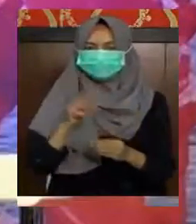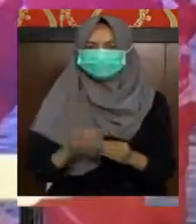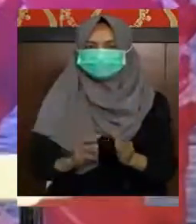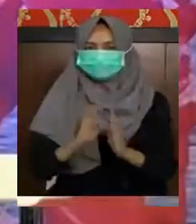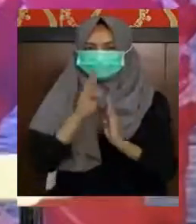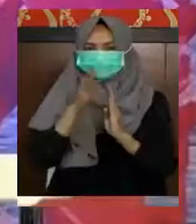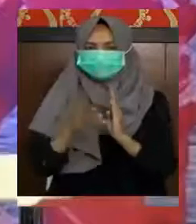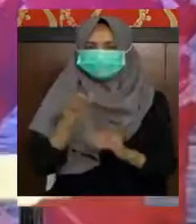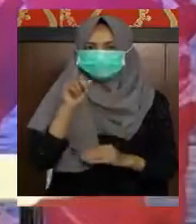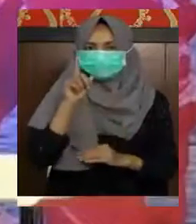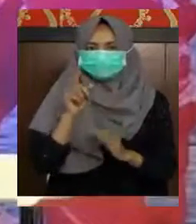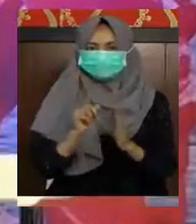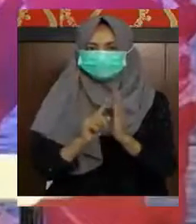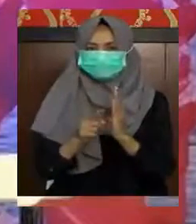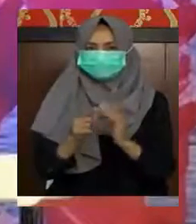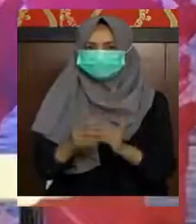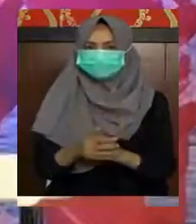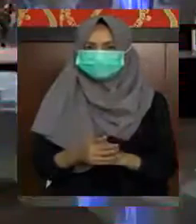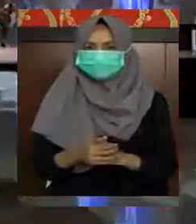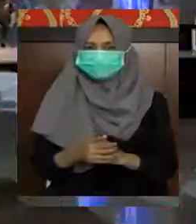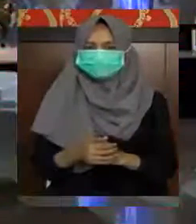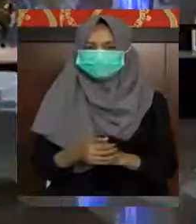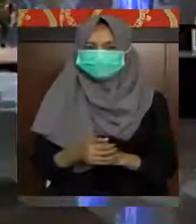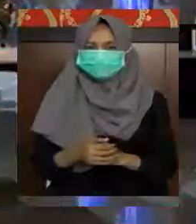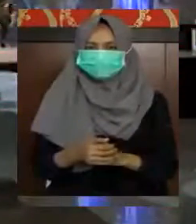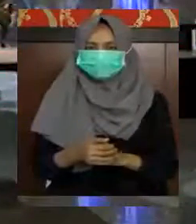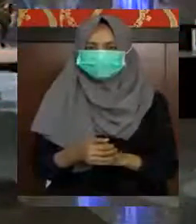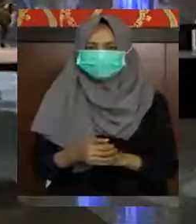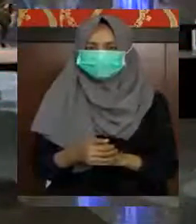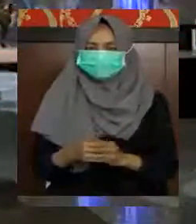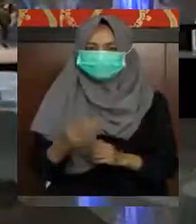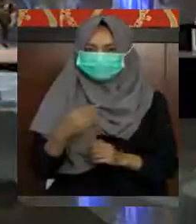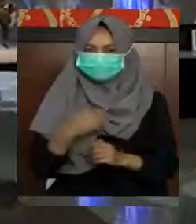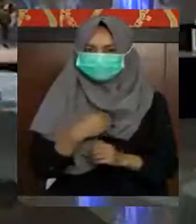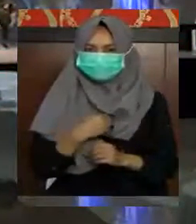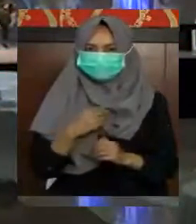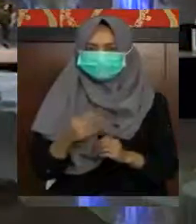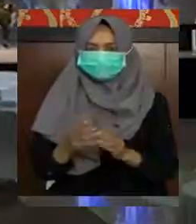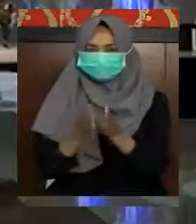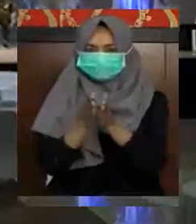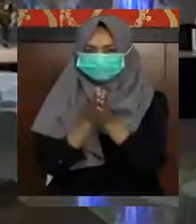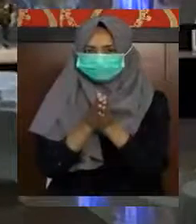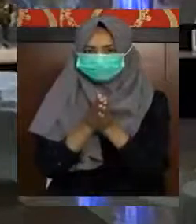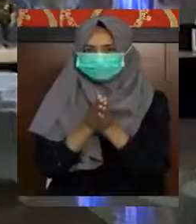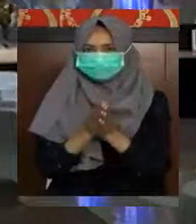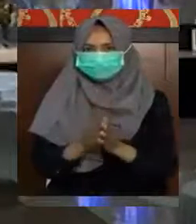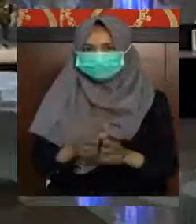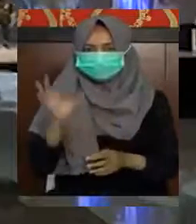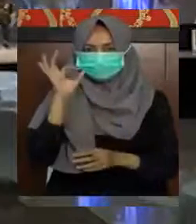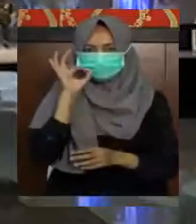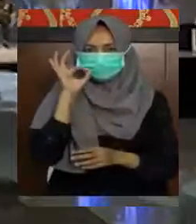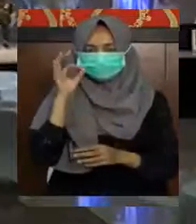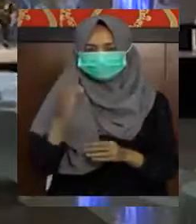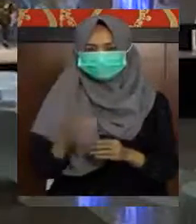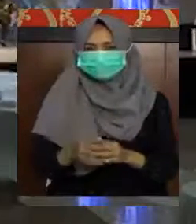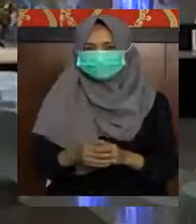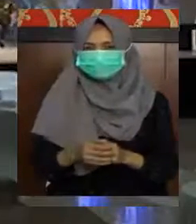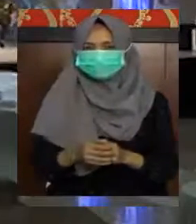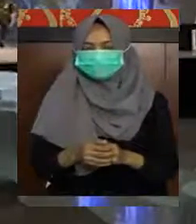Terima kasih. Rukun Agawe Santoso. Kita berikan tepuk tangan sekali lagi untuk pasangan calon nomor urut 2. 1 menit telah dimanfaatkan. Selanjutnya pasangan calon nomor urut